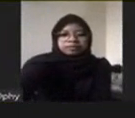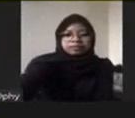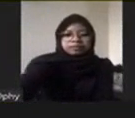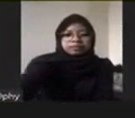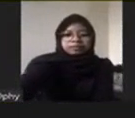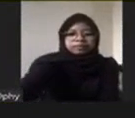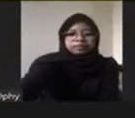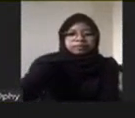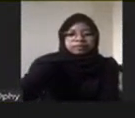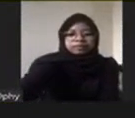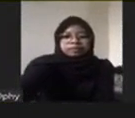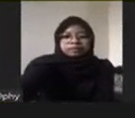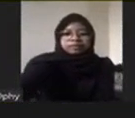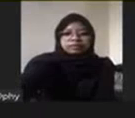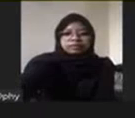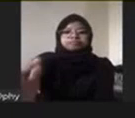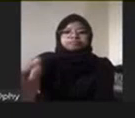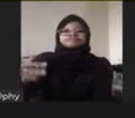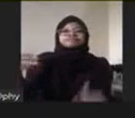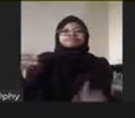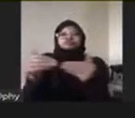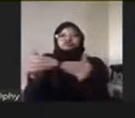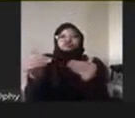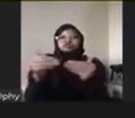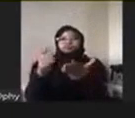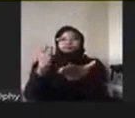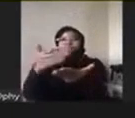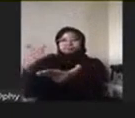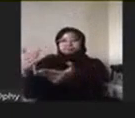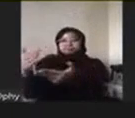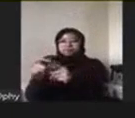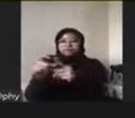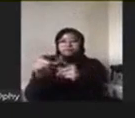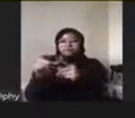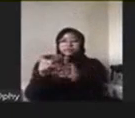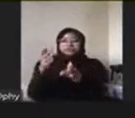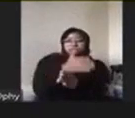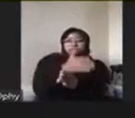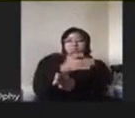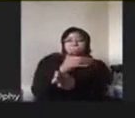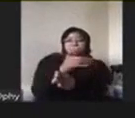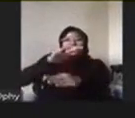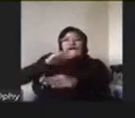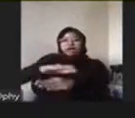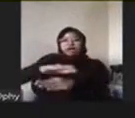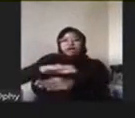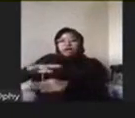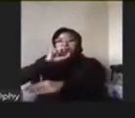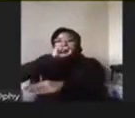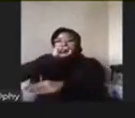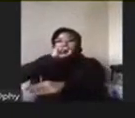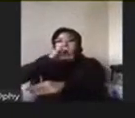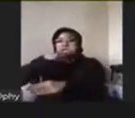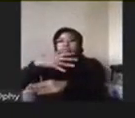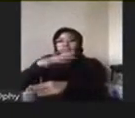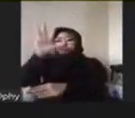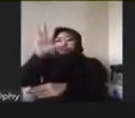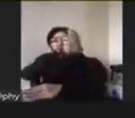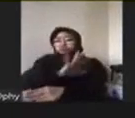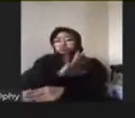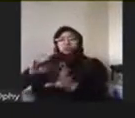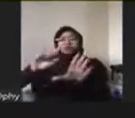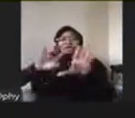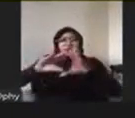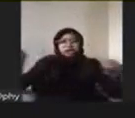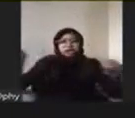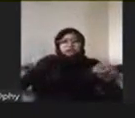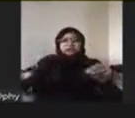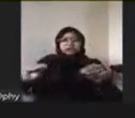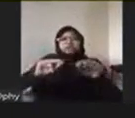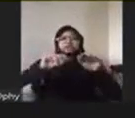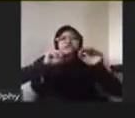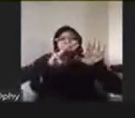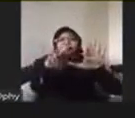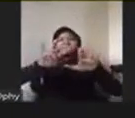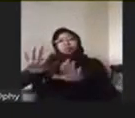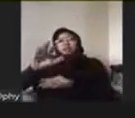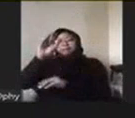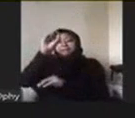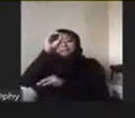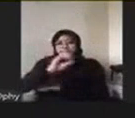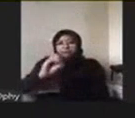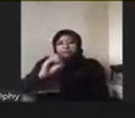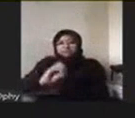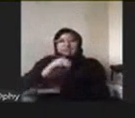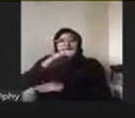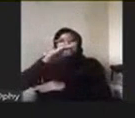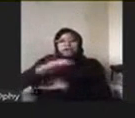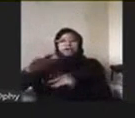ini cocok dengan data survei kami sebelumnya, anak-anak mengaku bahwa semua pekerjaan dia kerjakan 95% anak di